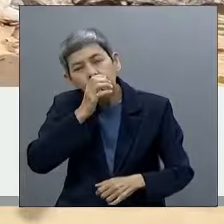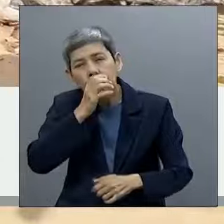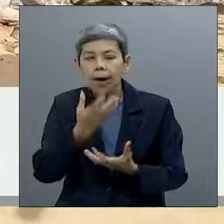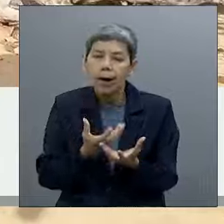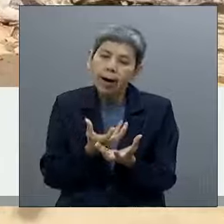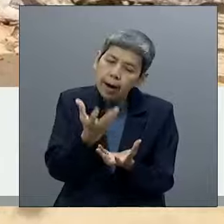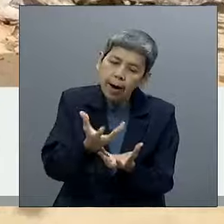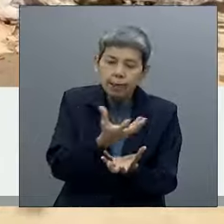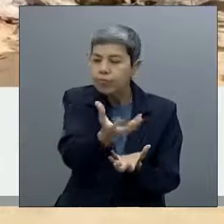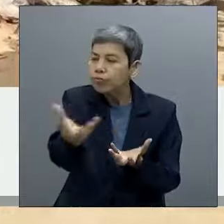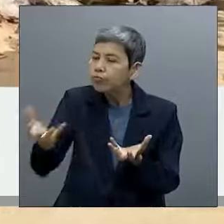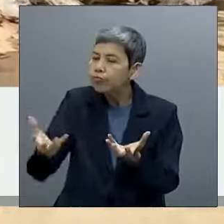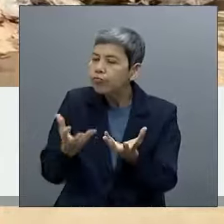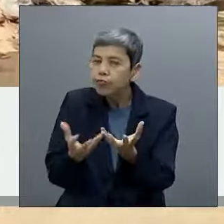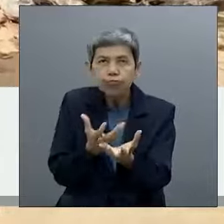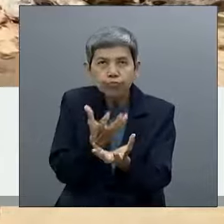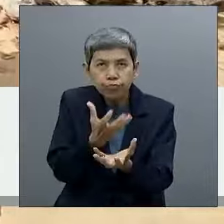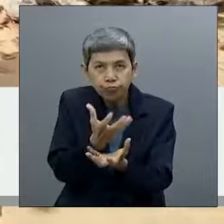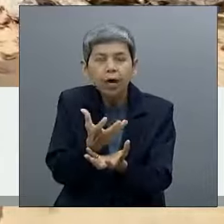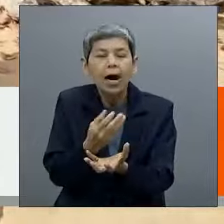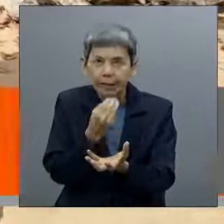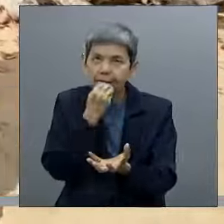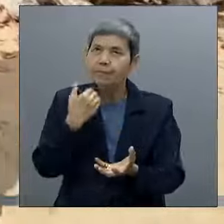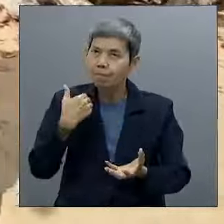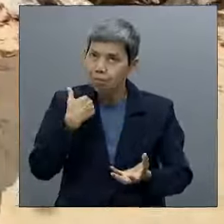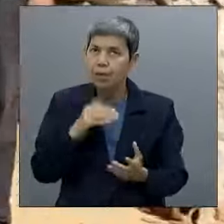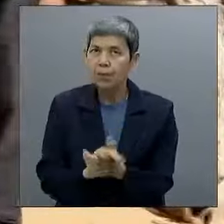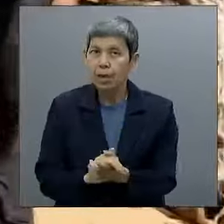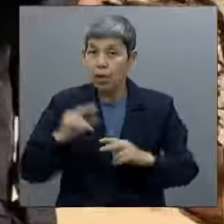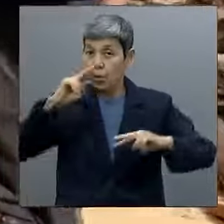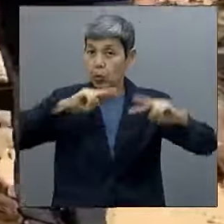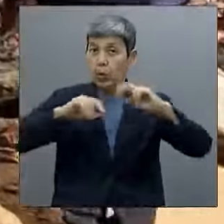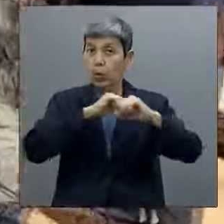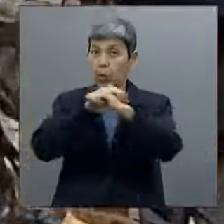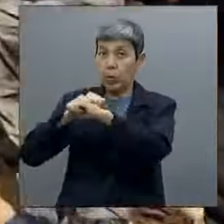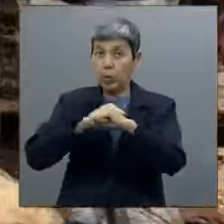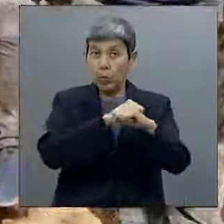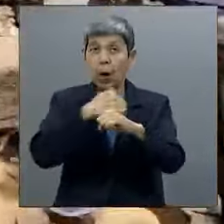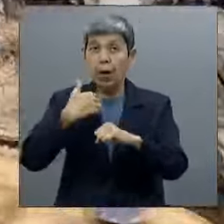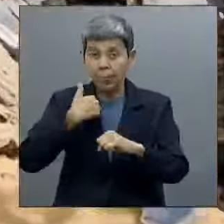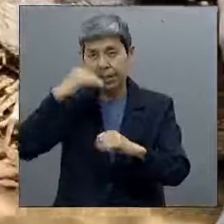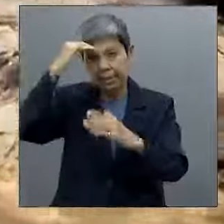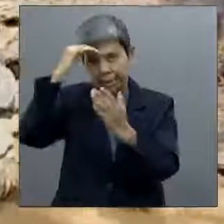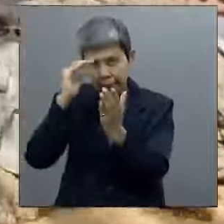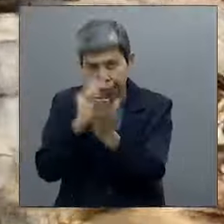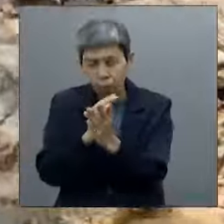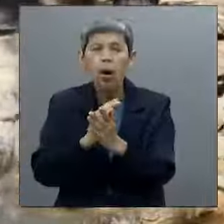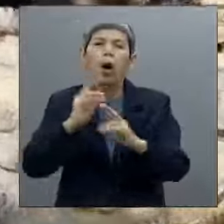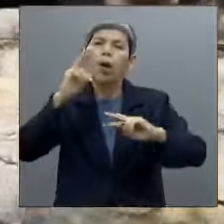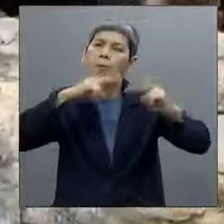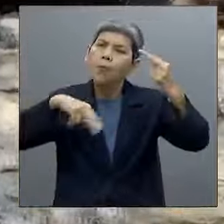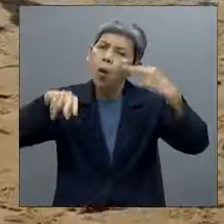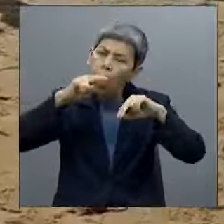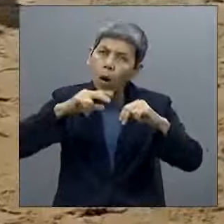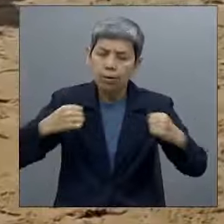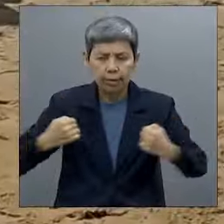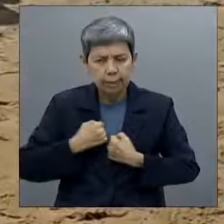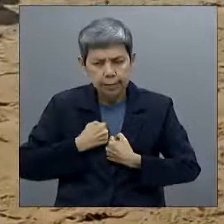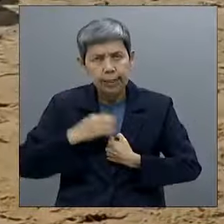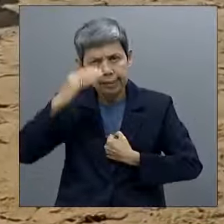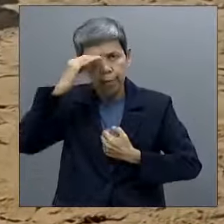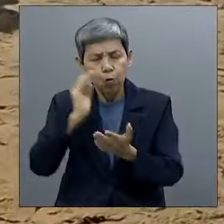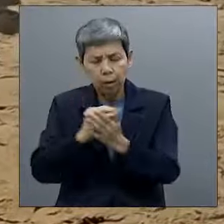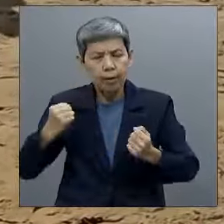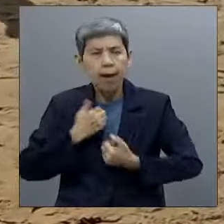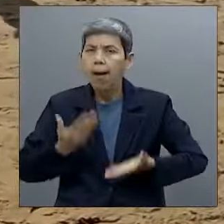ายให้กับคนที่ร่วมกิจกรรมด้วยการดูแลความปลอดภัยก็มีทั้งตำรวจฝ่ายปกครองทั้งในและนอกเครื่องแบบค่ะนอกจากนี้